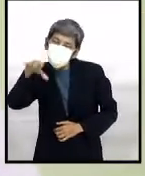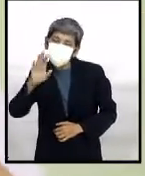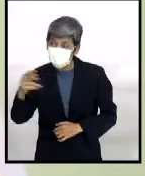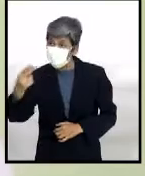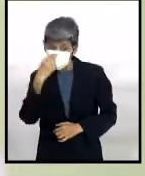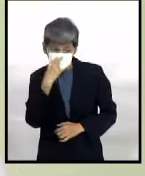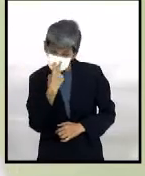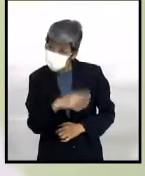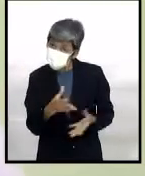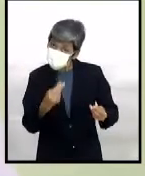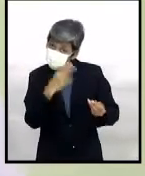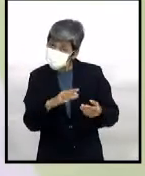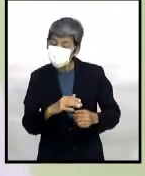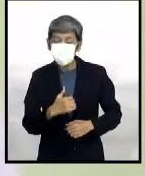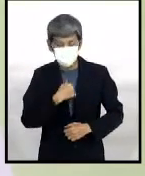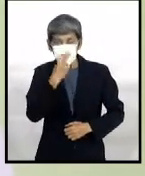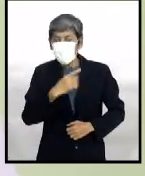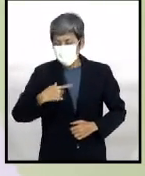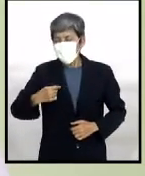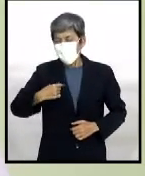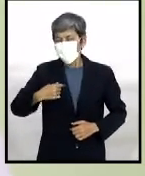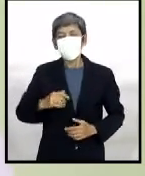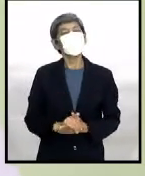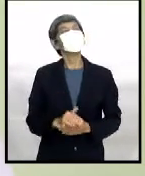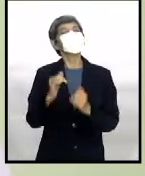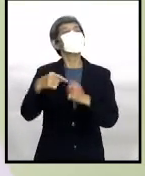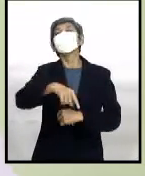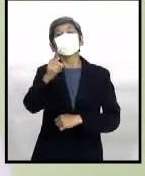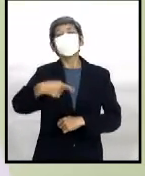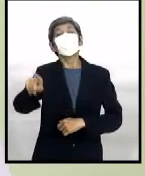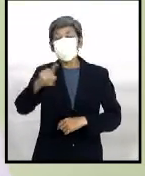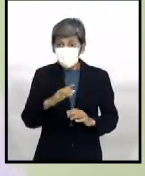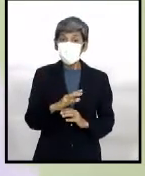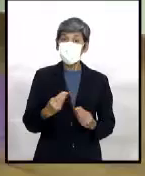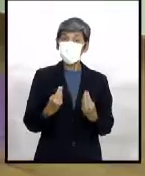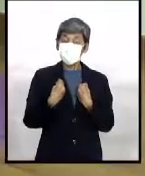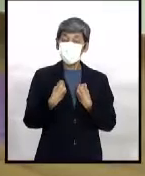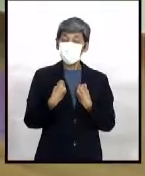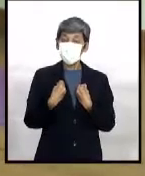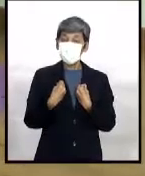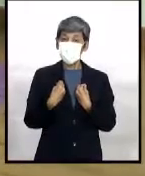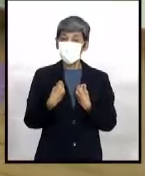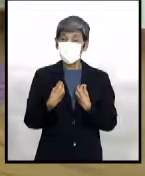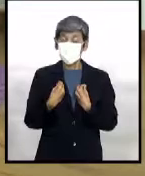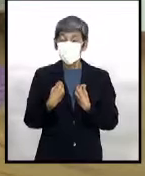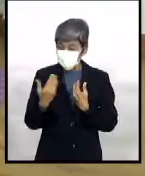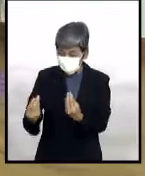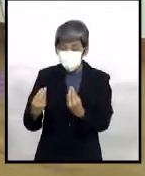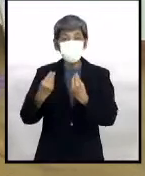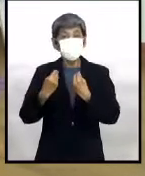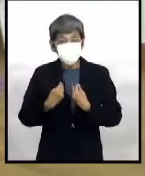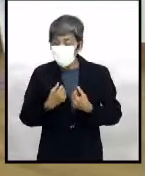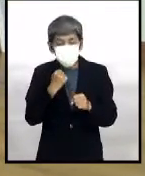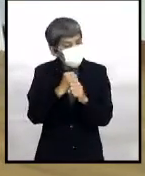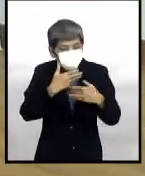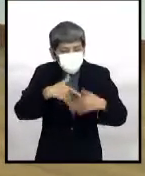เป็นไงไปดูยังคุณนัทดูแล้วครับชอบครับเลยนั่นแหละไปผมให้ทำคือปรากฏว่าคุณพ่อเนี่ยบอกว่